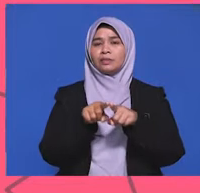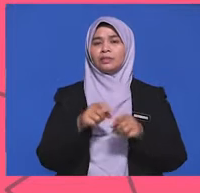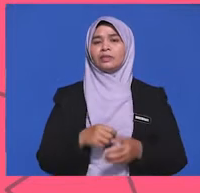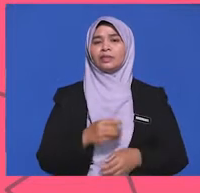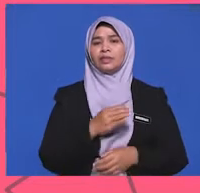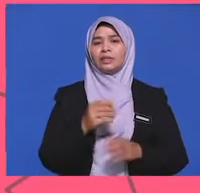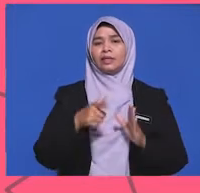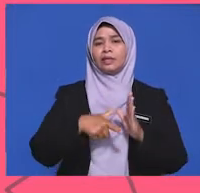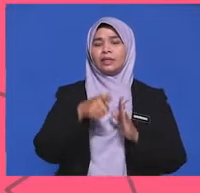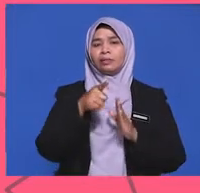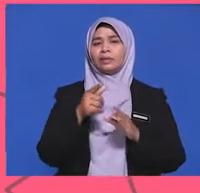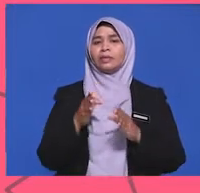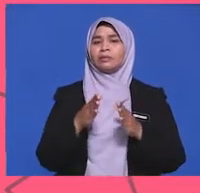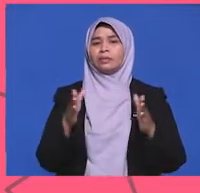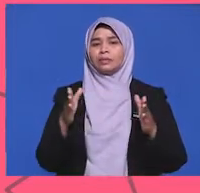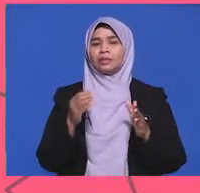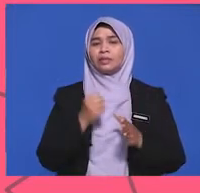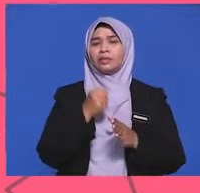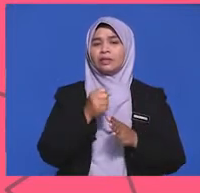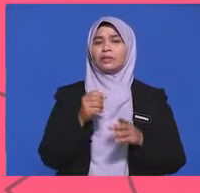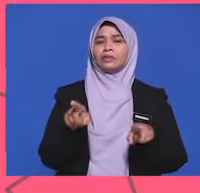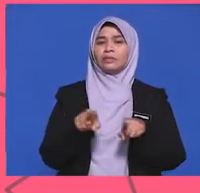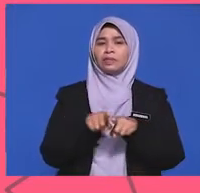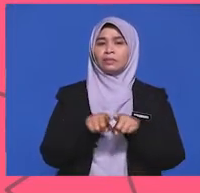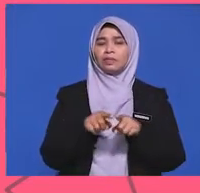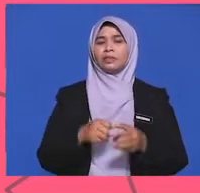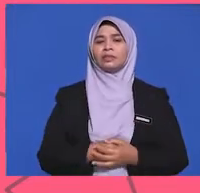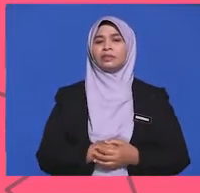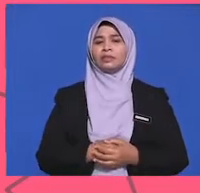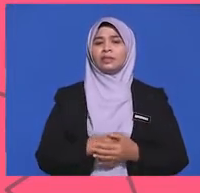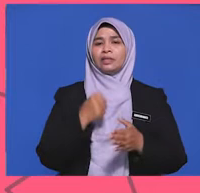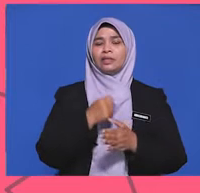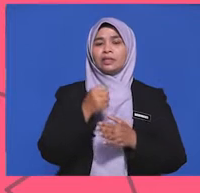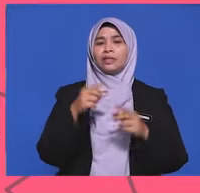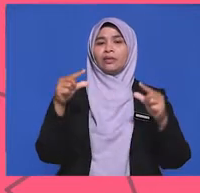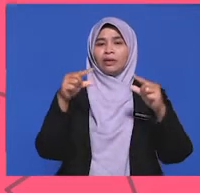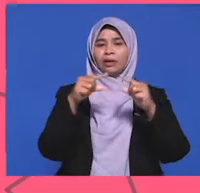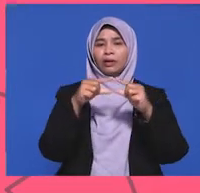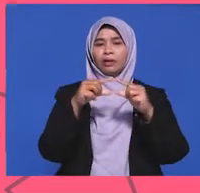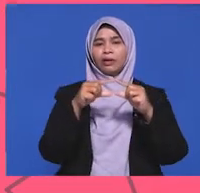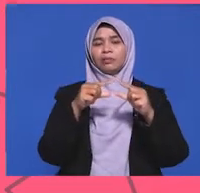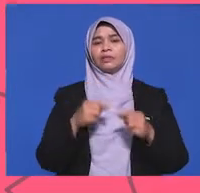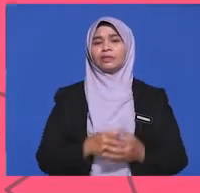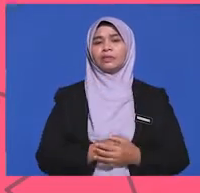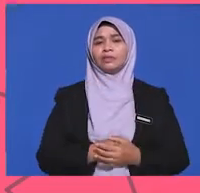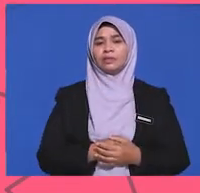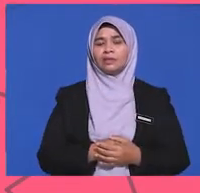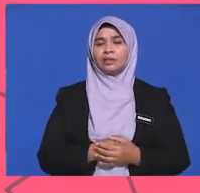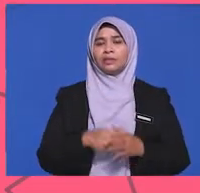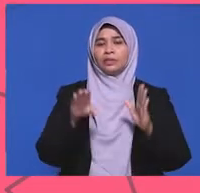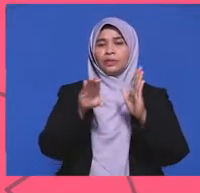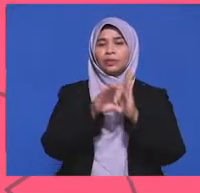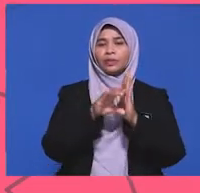dan lebih besar atau sama dengan serta gabungan antara integer dan string.